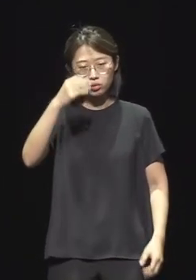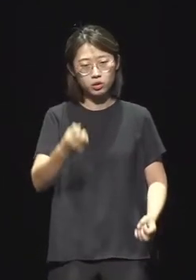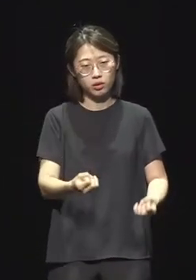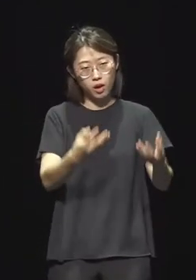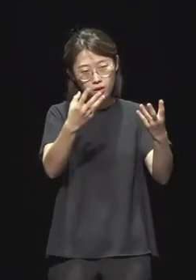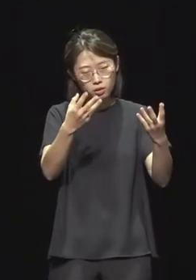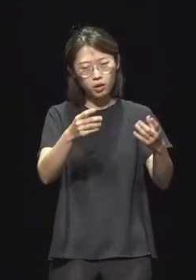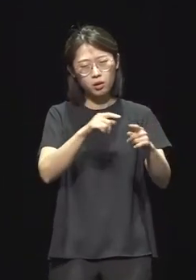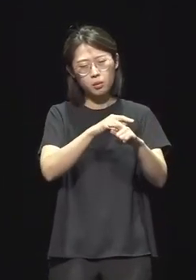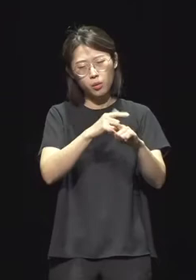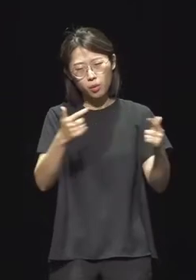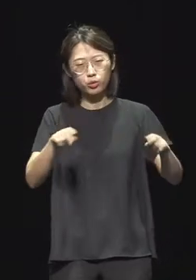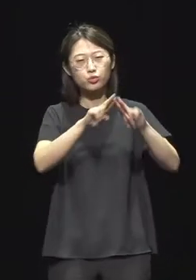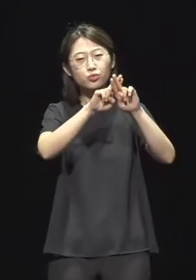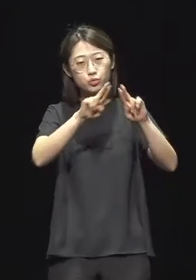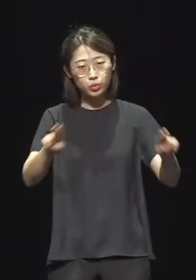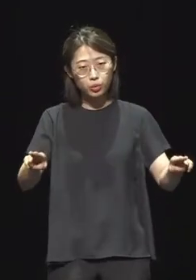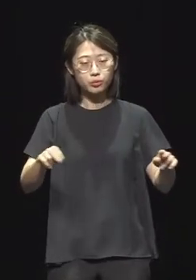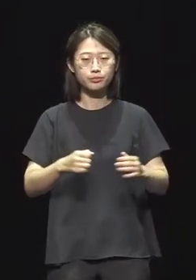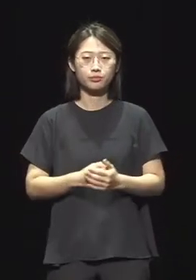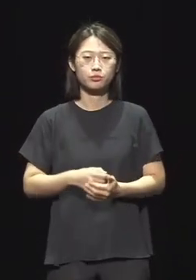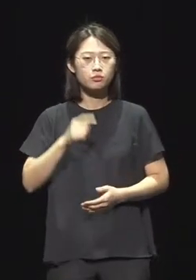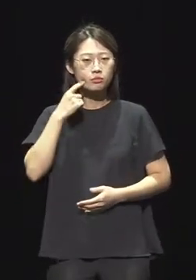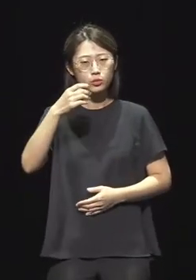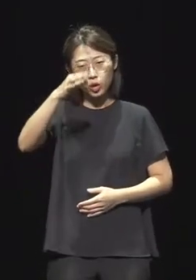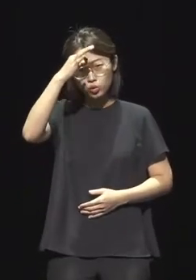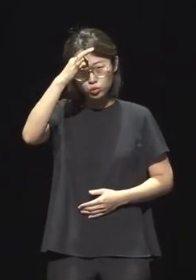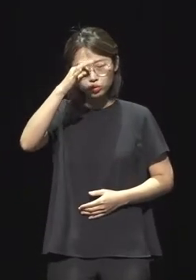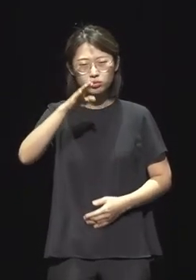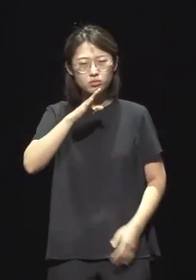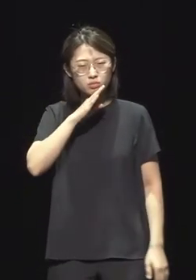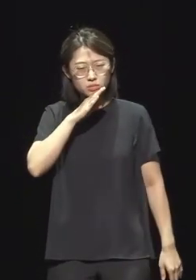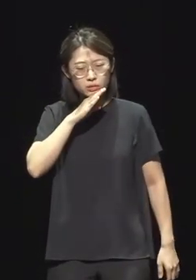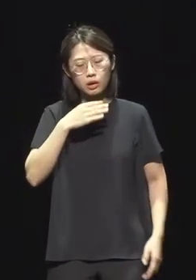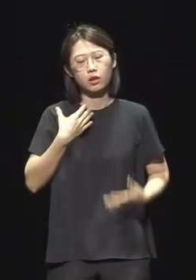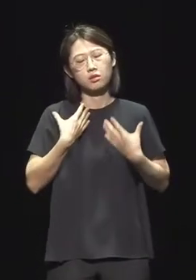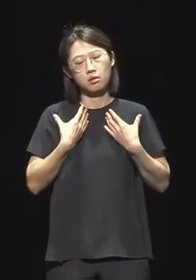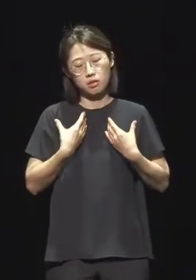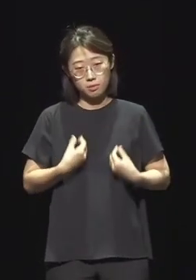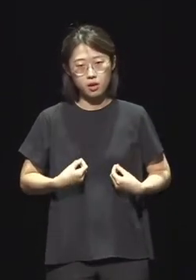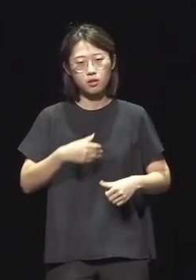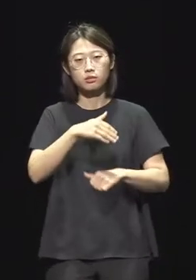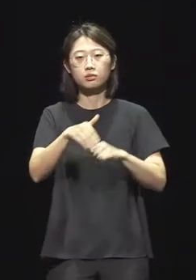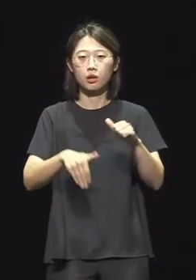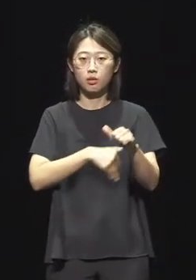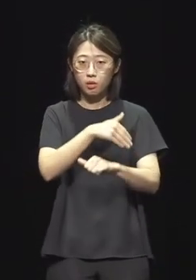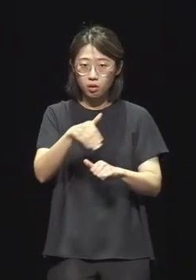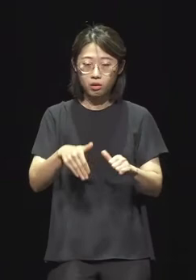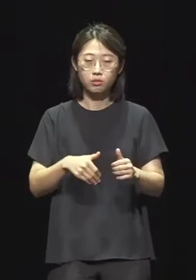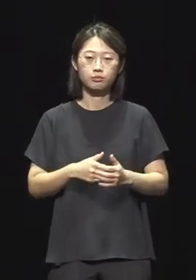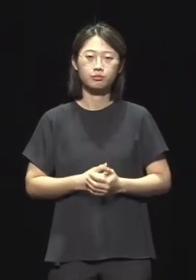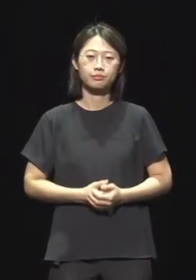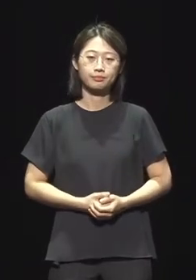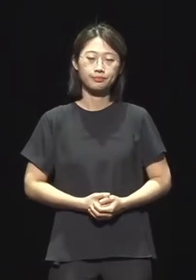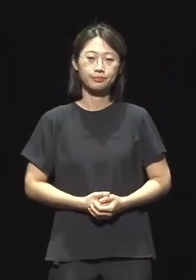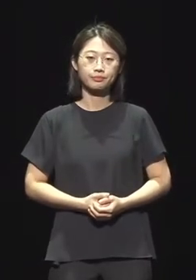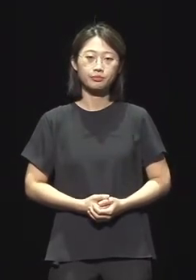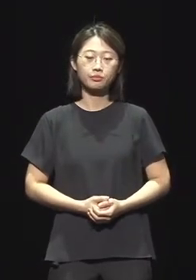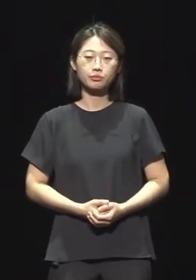축제들이 취소되는 과정에서 예술은 정말 절망적인 상황으로 내몰리기도